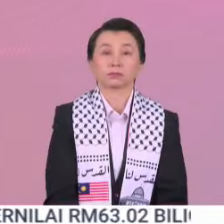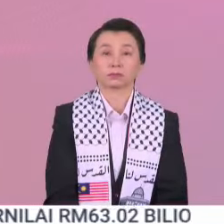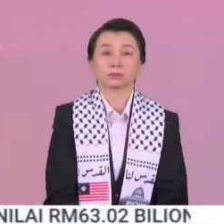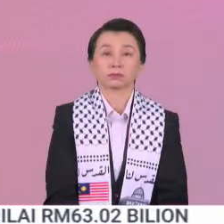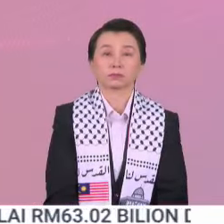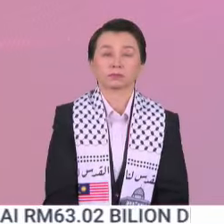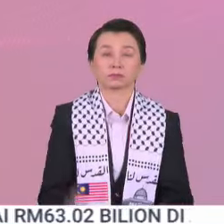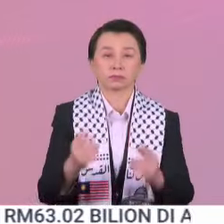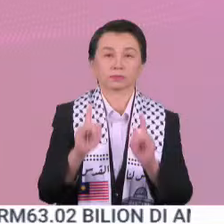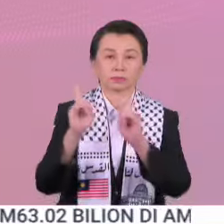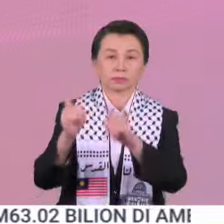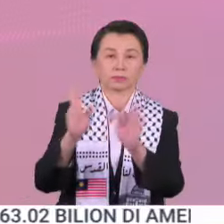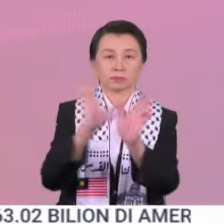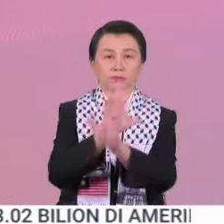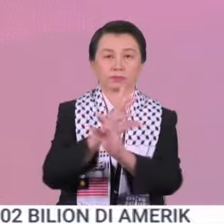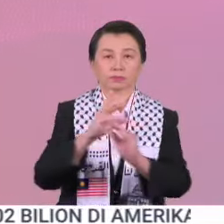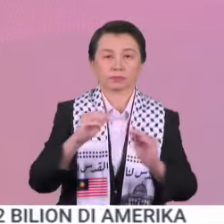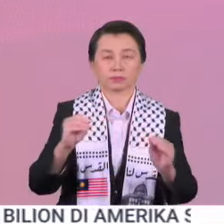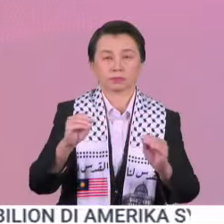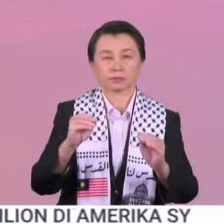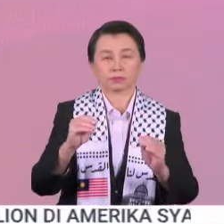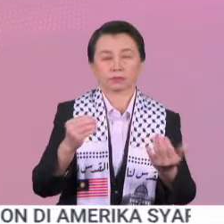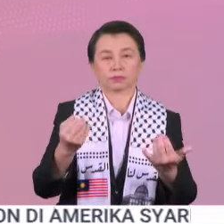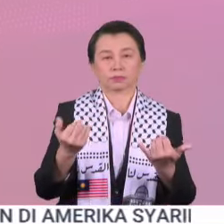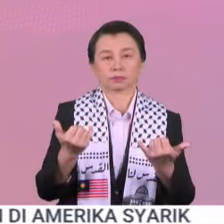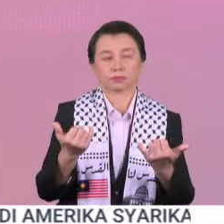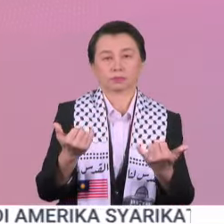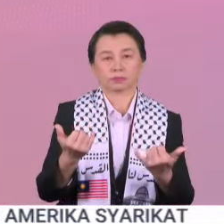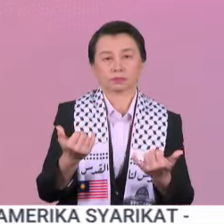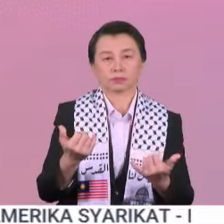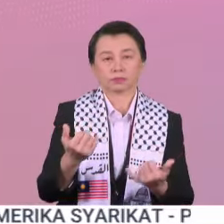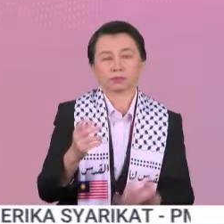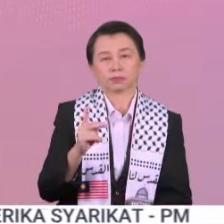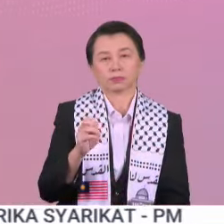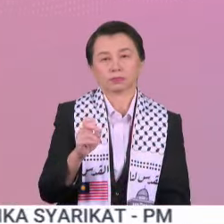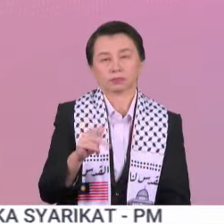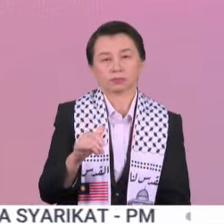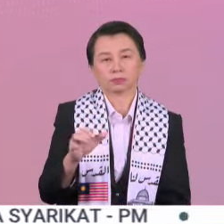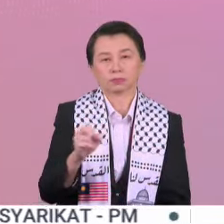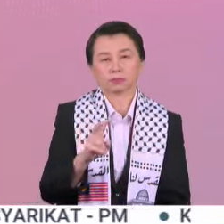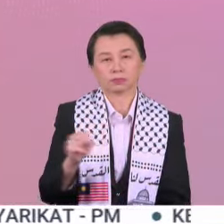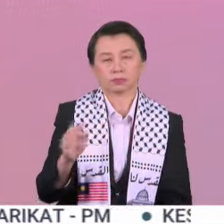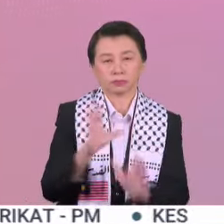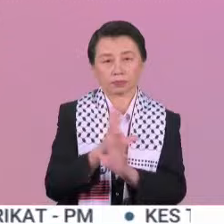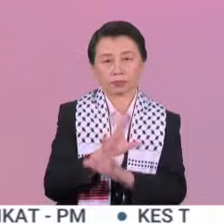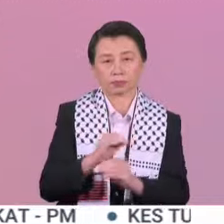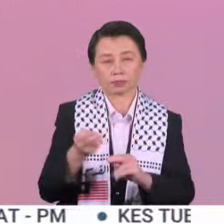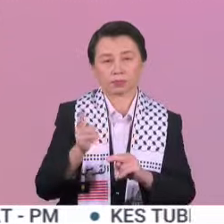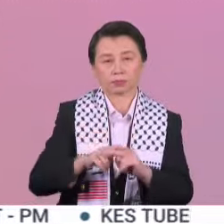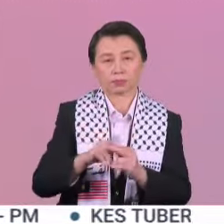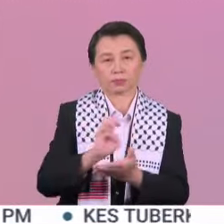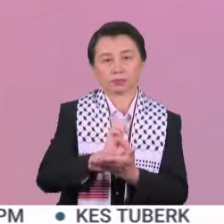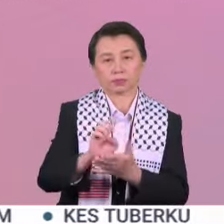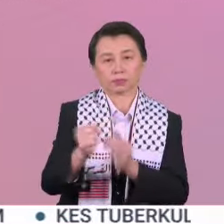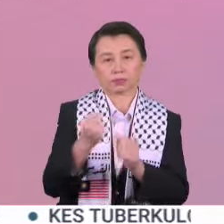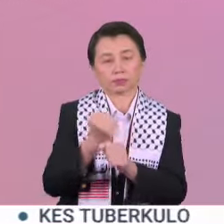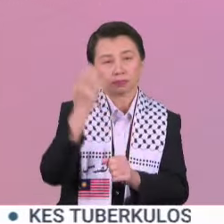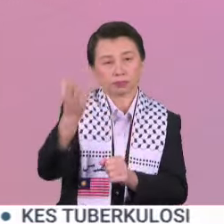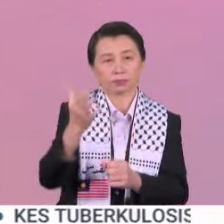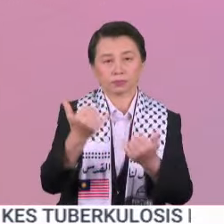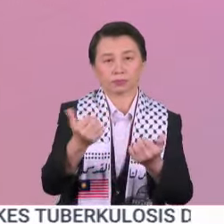Baik, seterusnya kita ke Bumi Kenyalang. Antara paparan hari ini, Kru Kafa di Sarawak dapat elaun tambahan bermula tahun depan. Perincannya kita